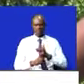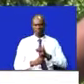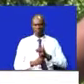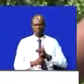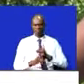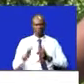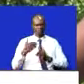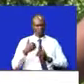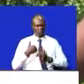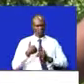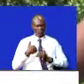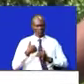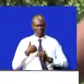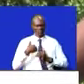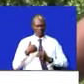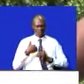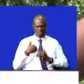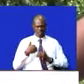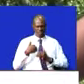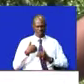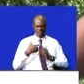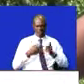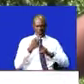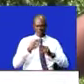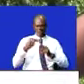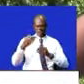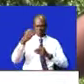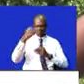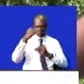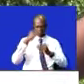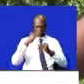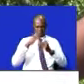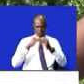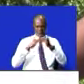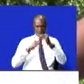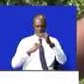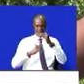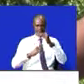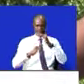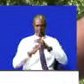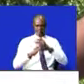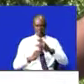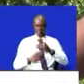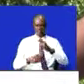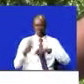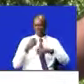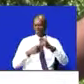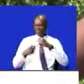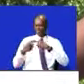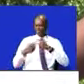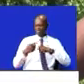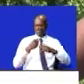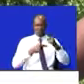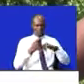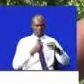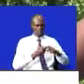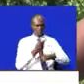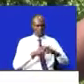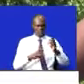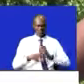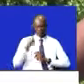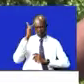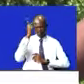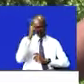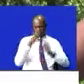wan lower area. To gik moko wuok upper area from Kondele